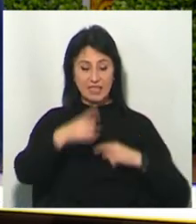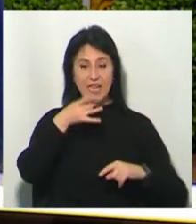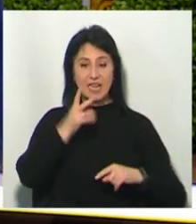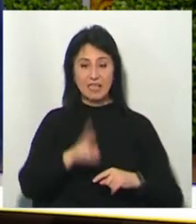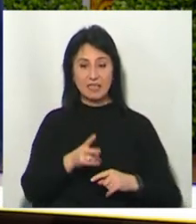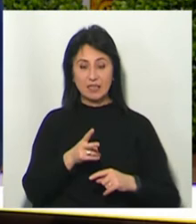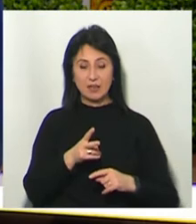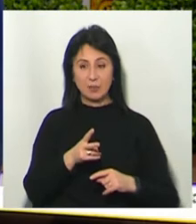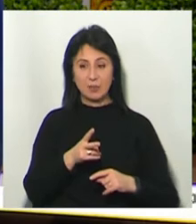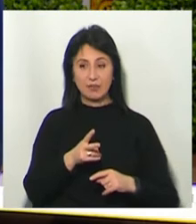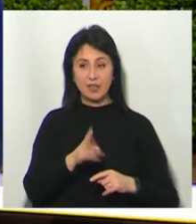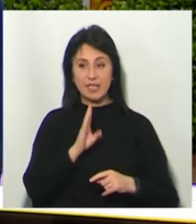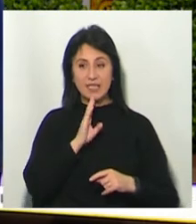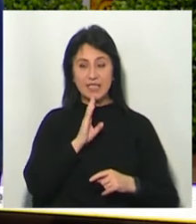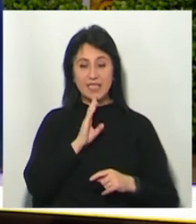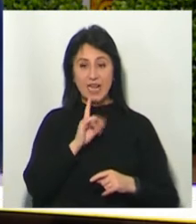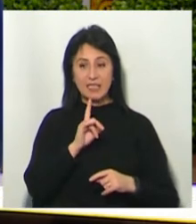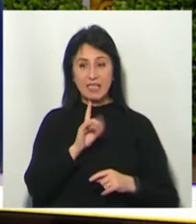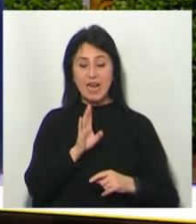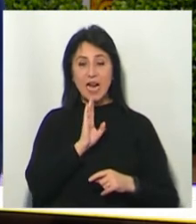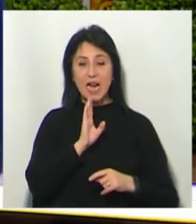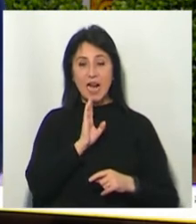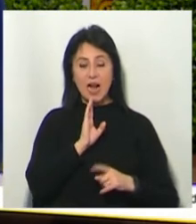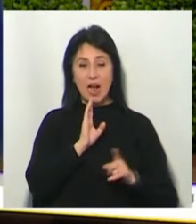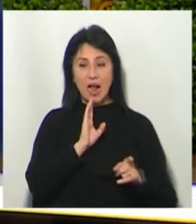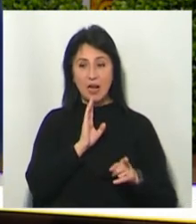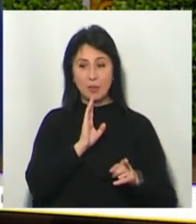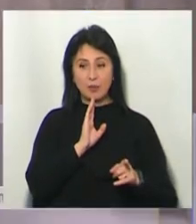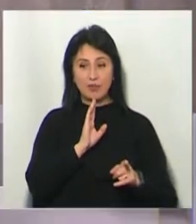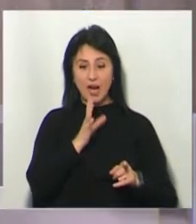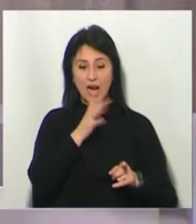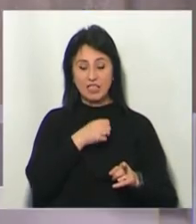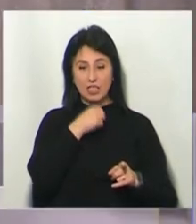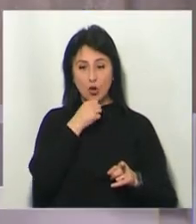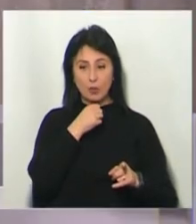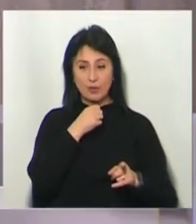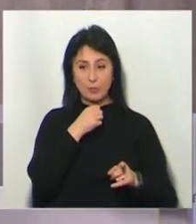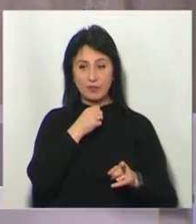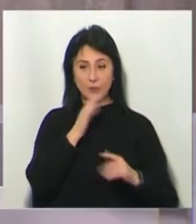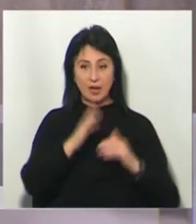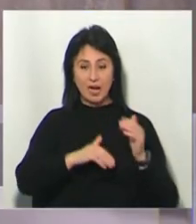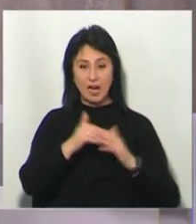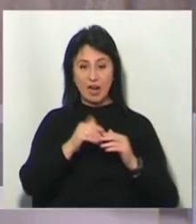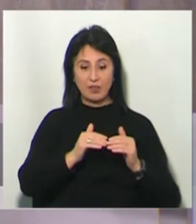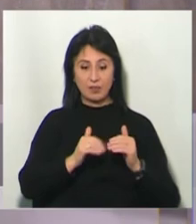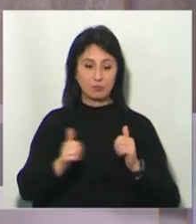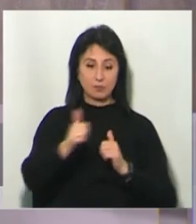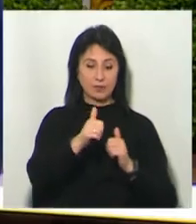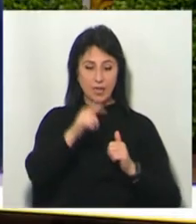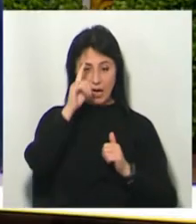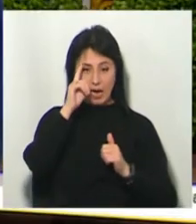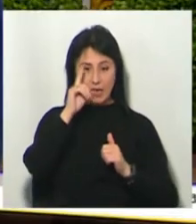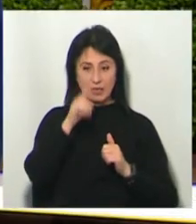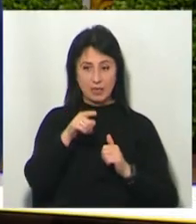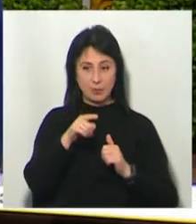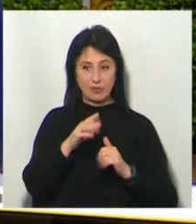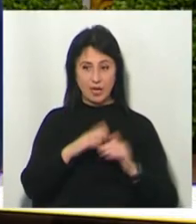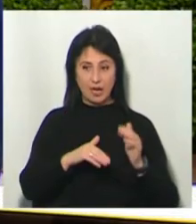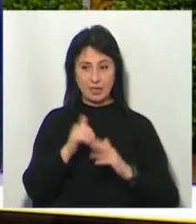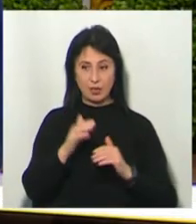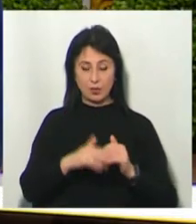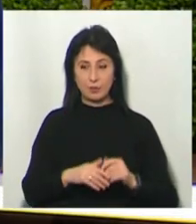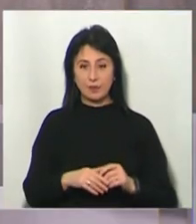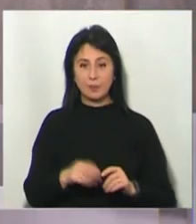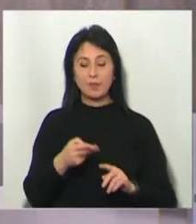რისკებში სქესის კუთხით თუ ვიტყვით ქალების ასაკობრივმა კატეგორიამ გადაასწრო მამაკაცების